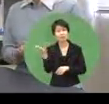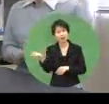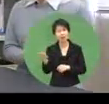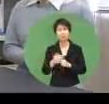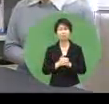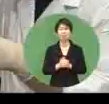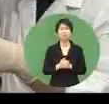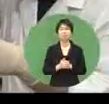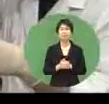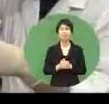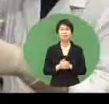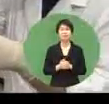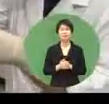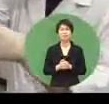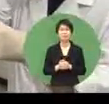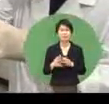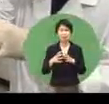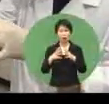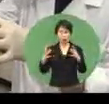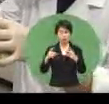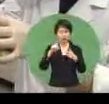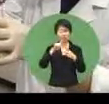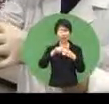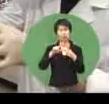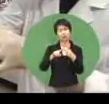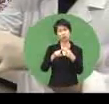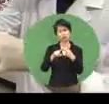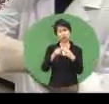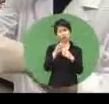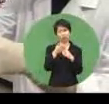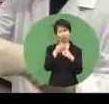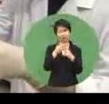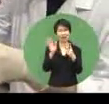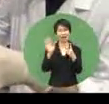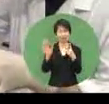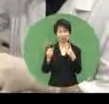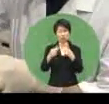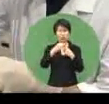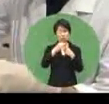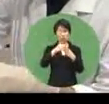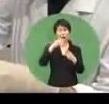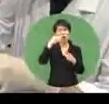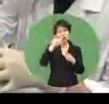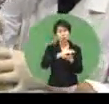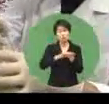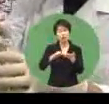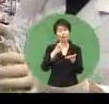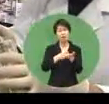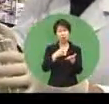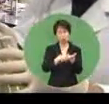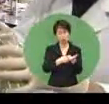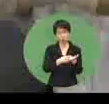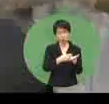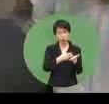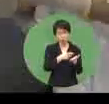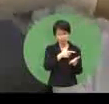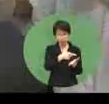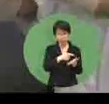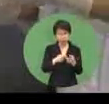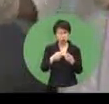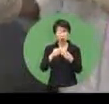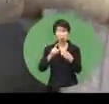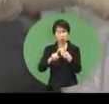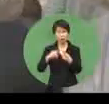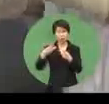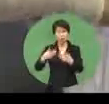か？ 大きく分けて2つあります。食品衛生法という法律と三重県が独